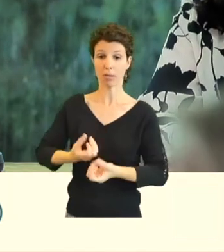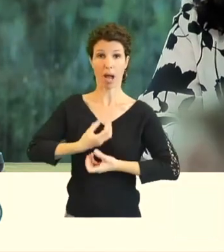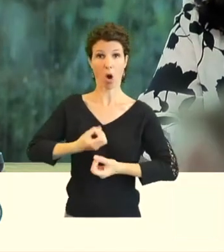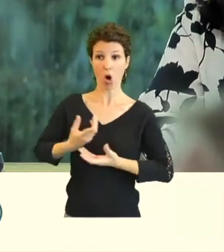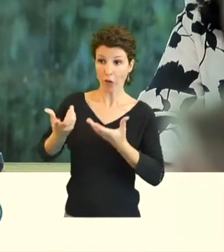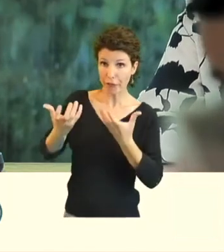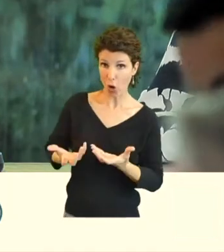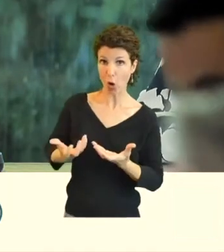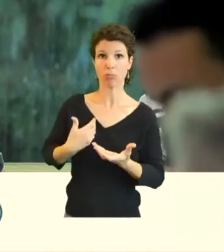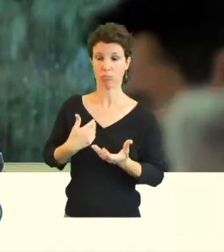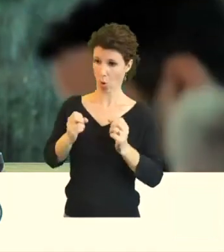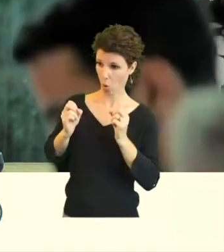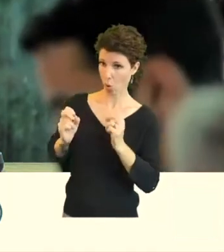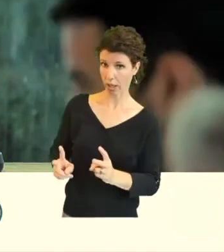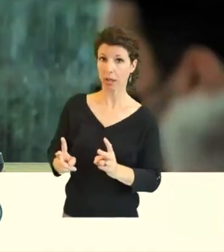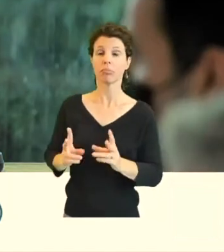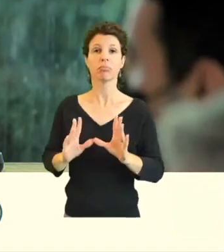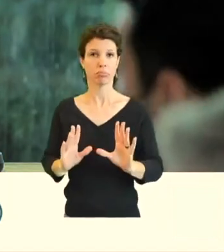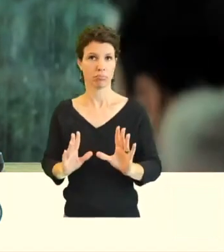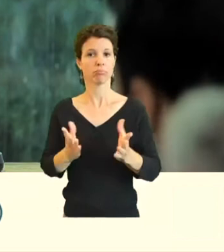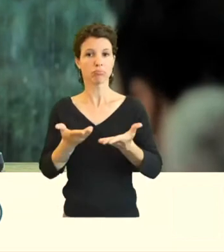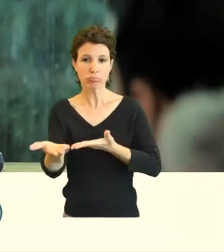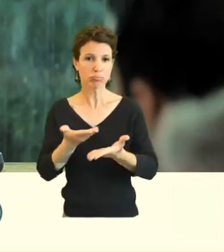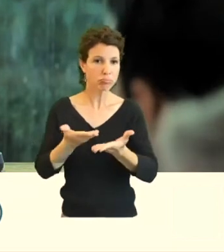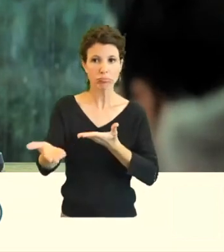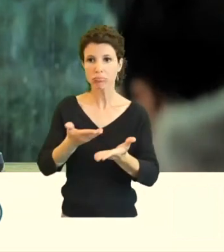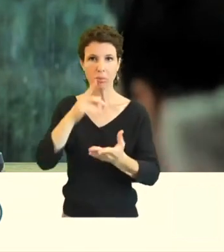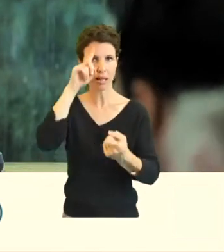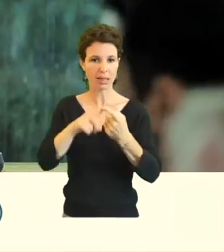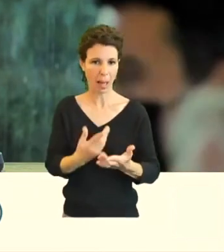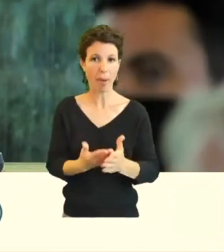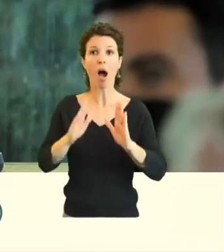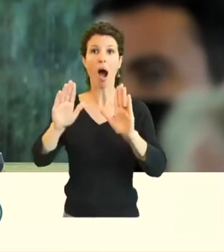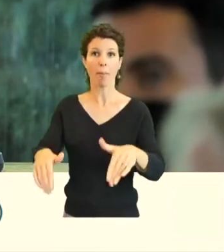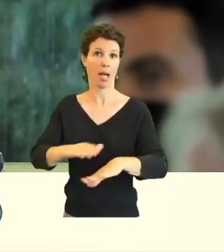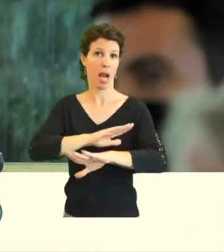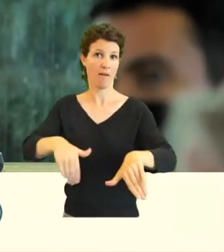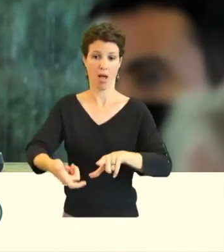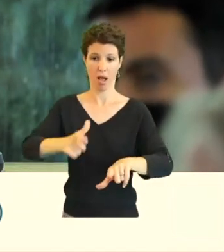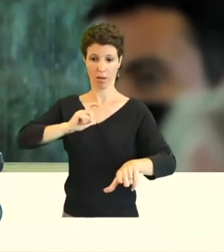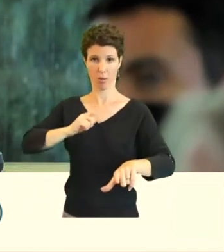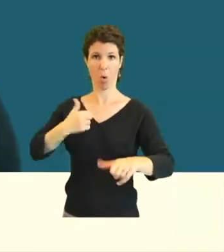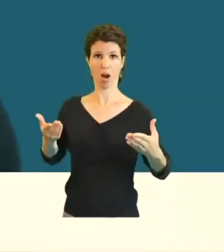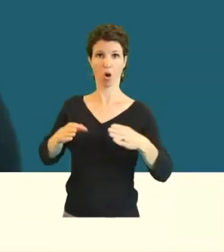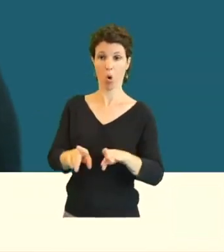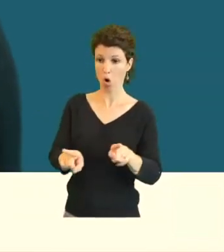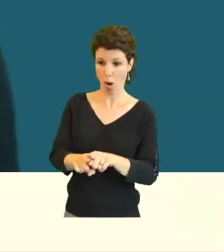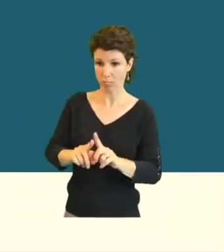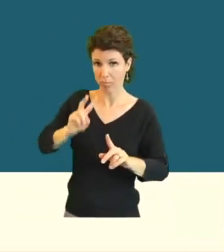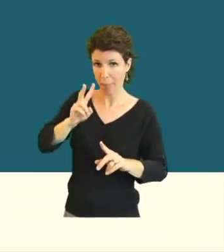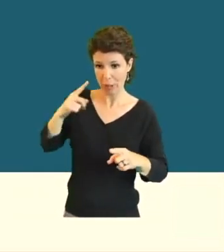en fonction du sujet et je clôt le débat comme cela se fait dans n'importe quelle assemblée. Je vous remercie, monsieur le